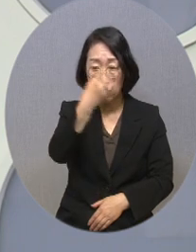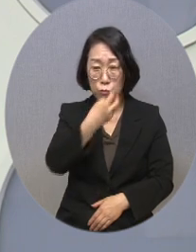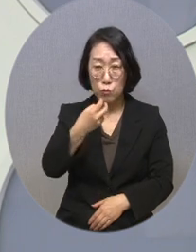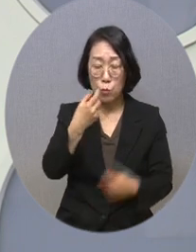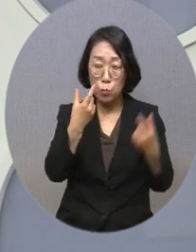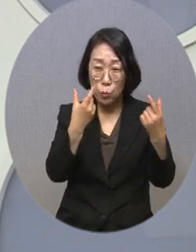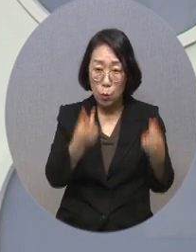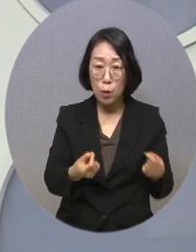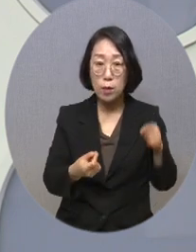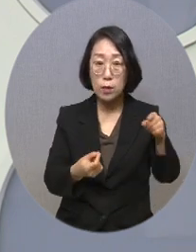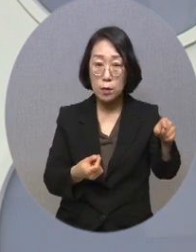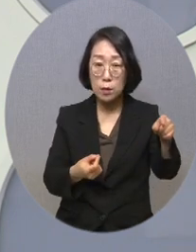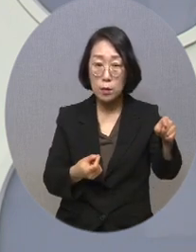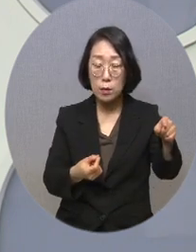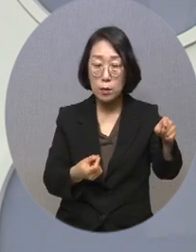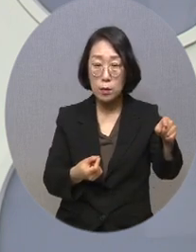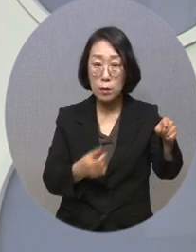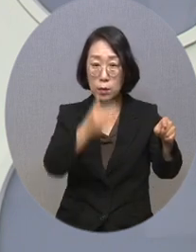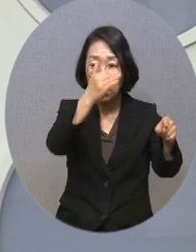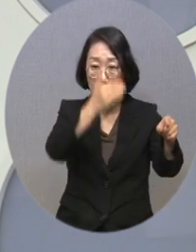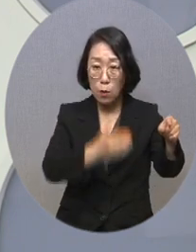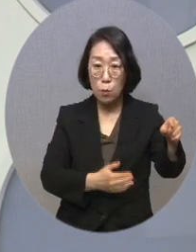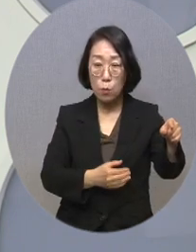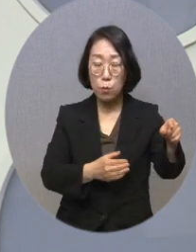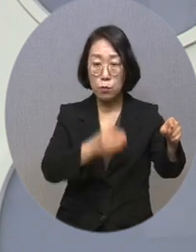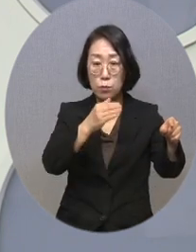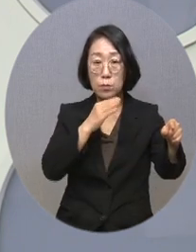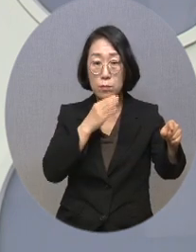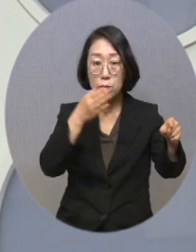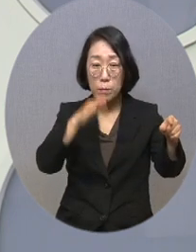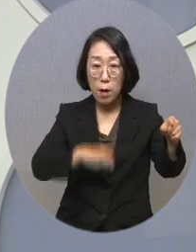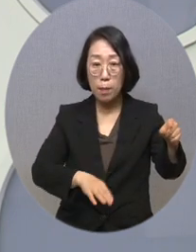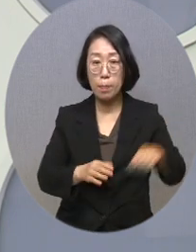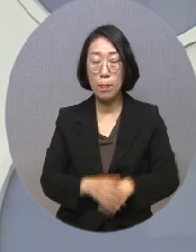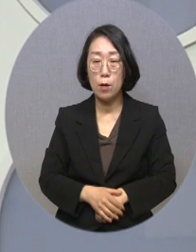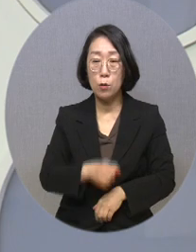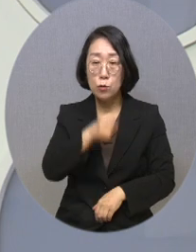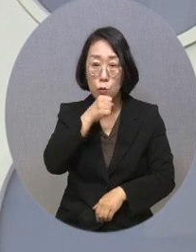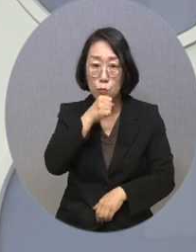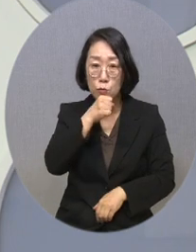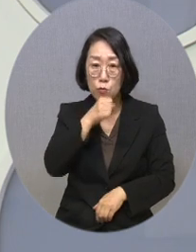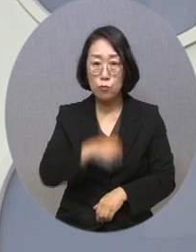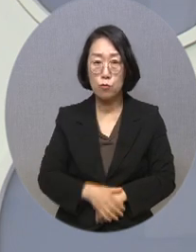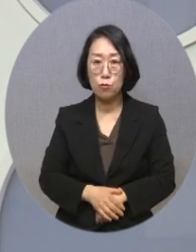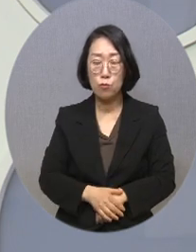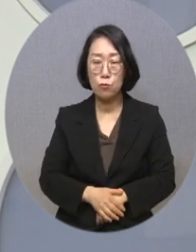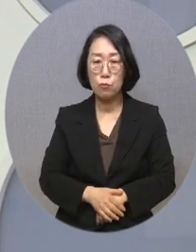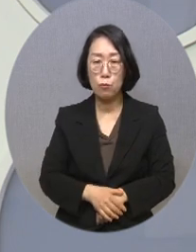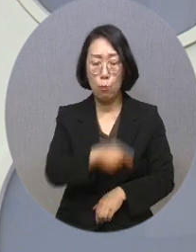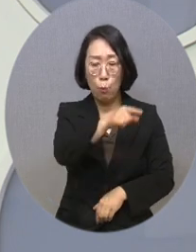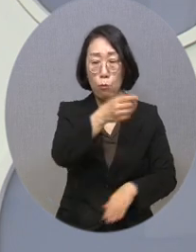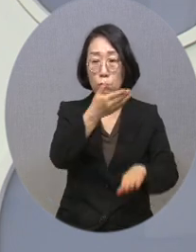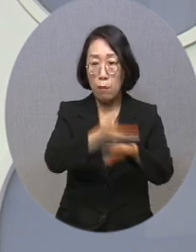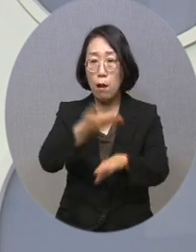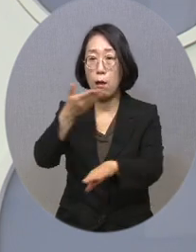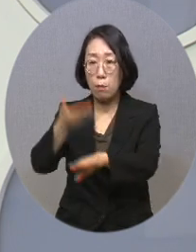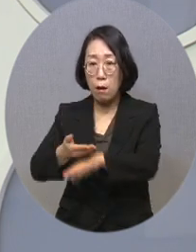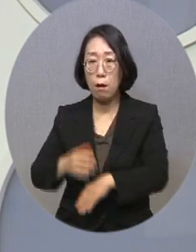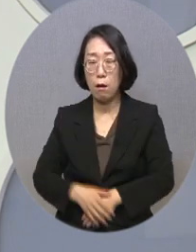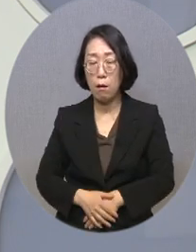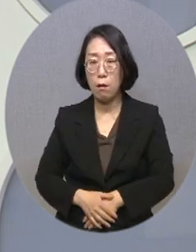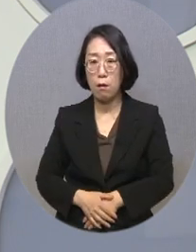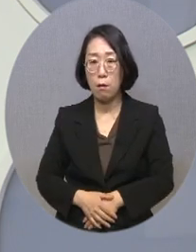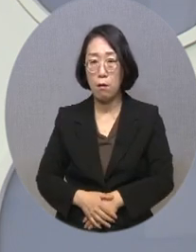대해서 그 똑같은 내용을 썼더라도 채점 점수를 다르게 주는 등 그 채점의